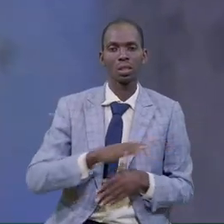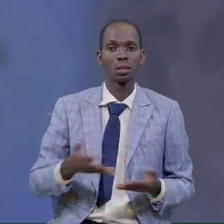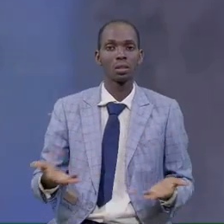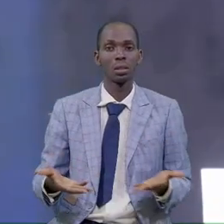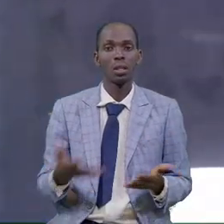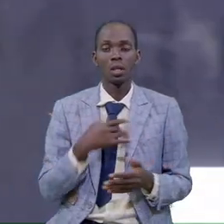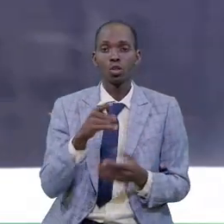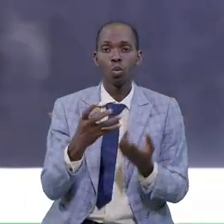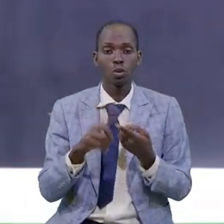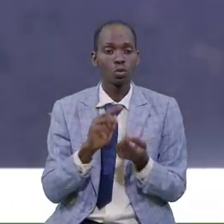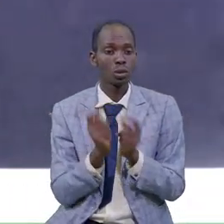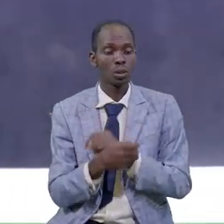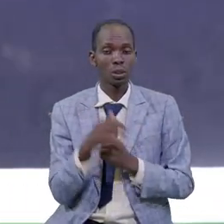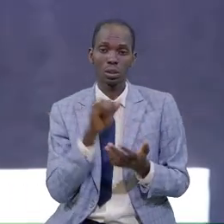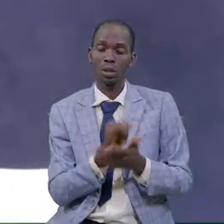monde, le monde